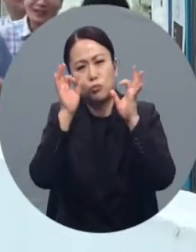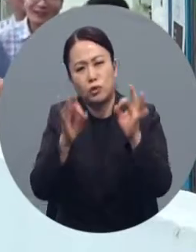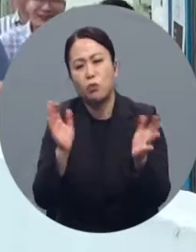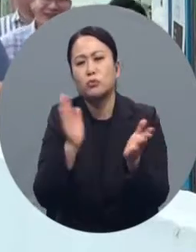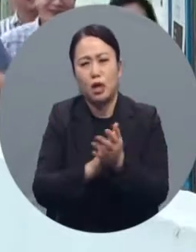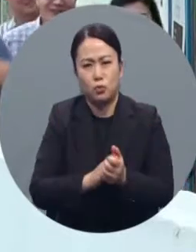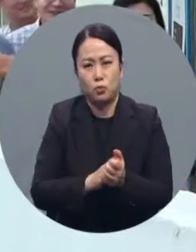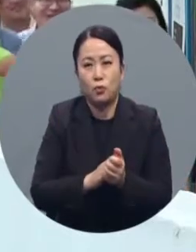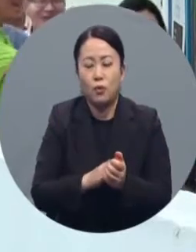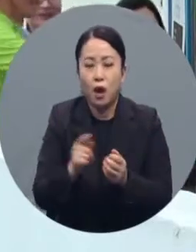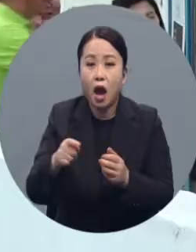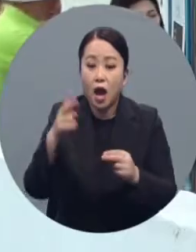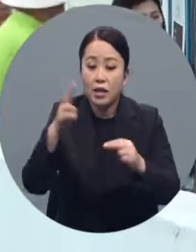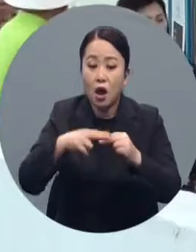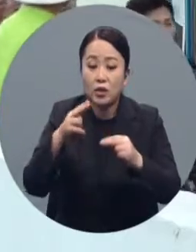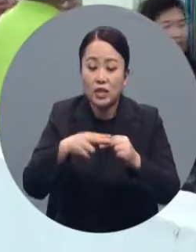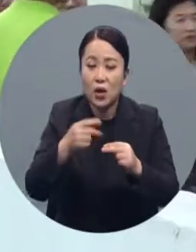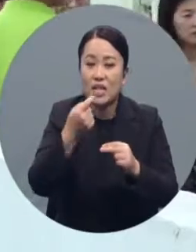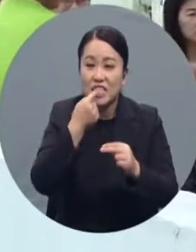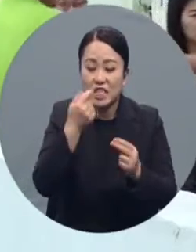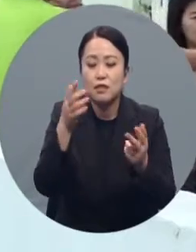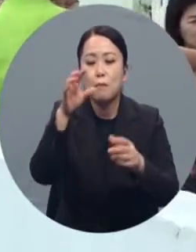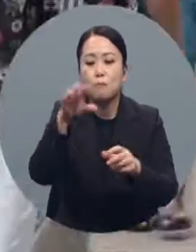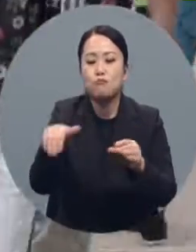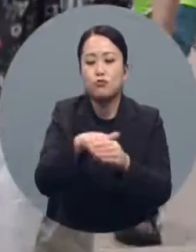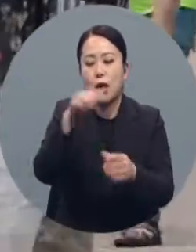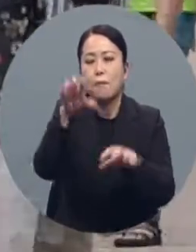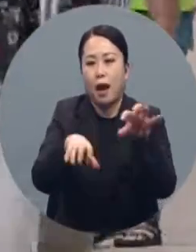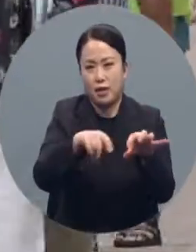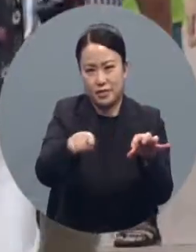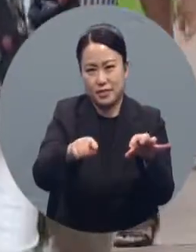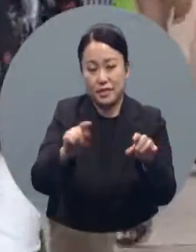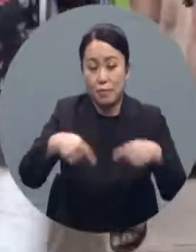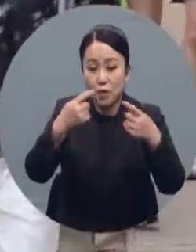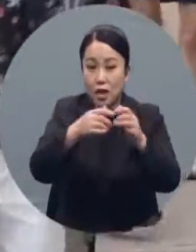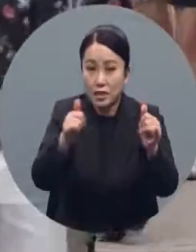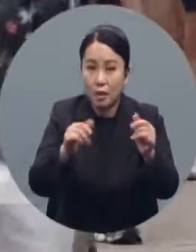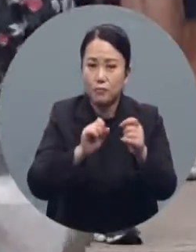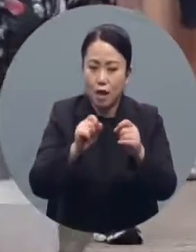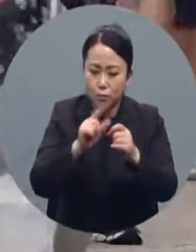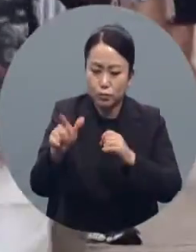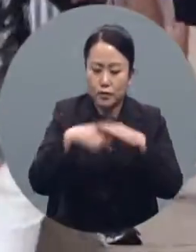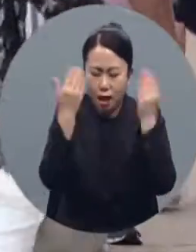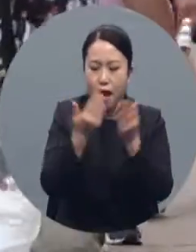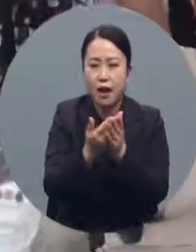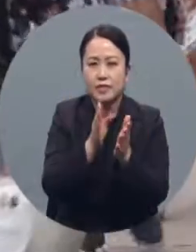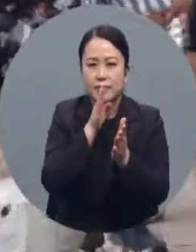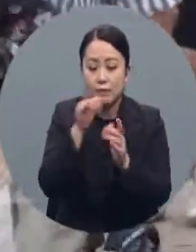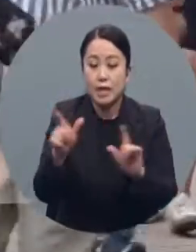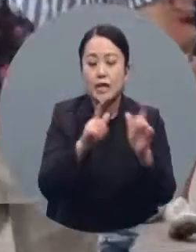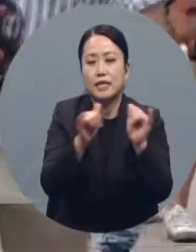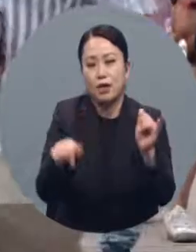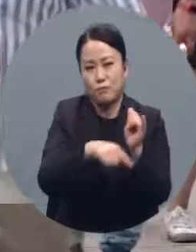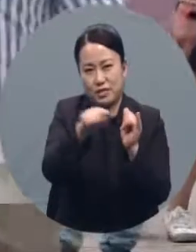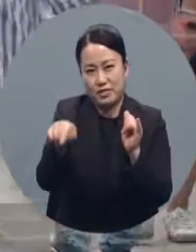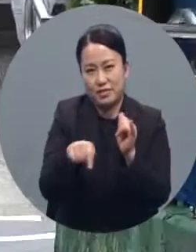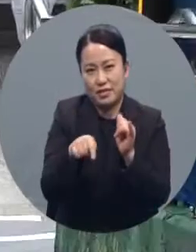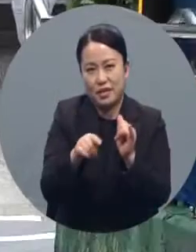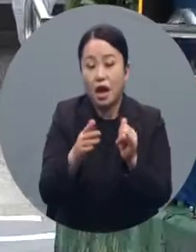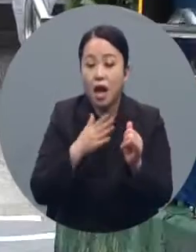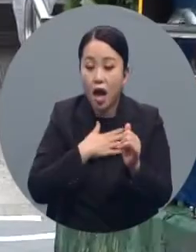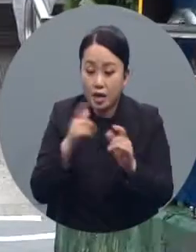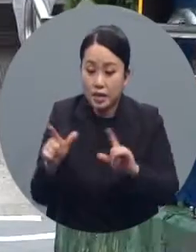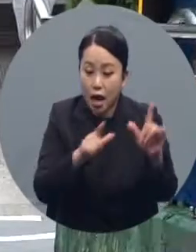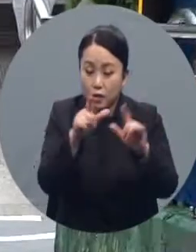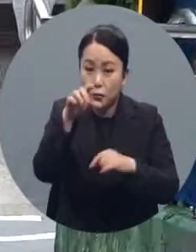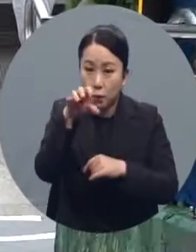영화의 배경은 영도 흰여울 마을. 등장인물 대부분 실제 주민들입니다. 자기 삶의 터전에서 일어난